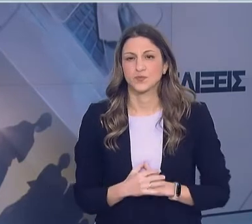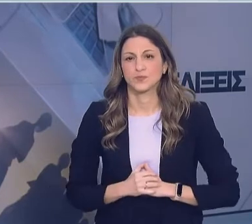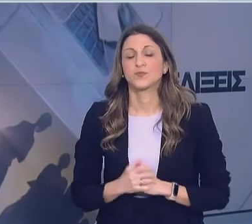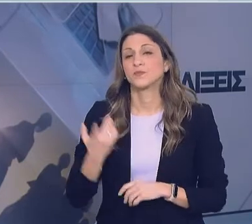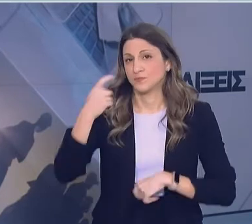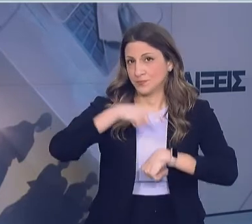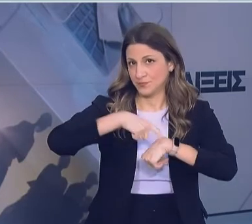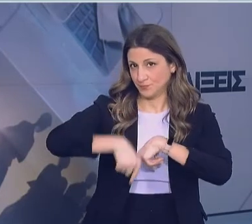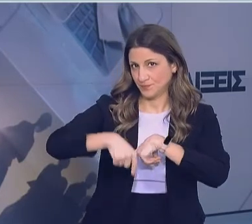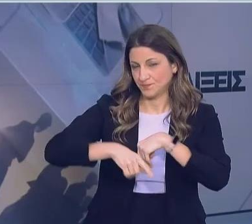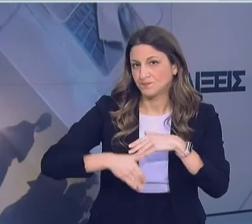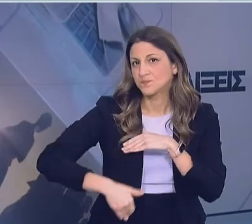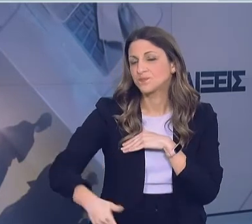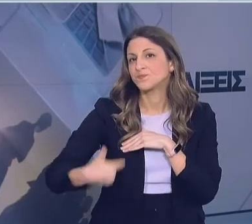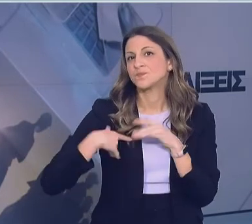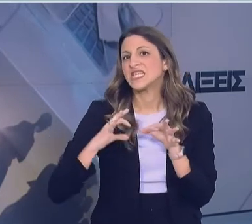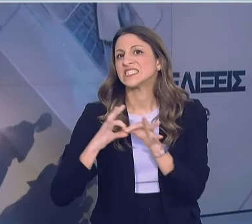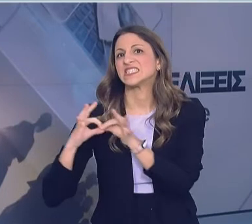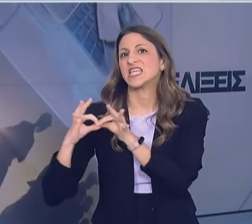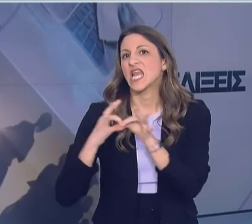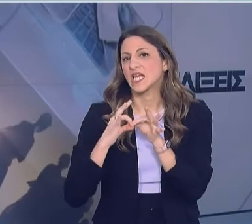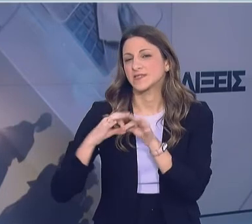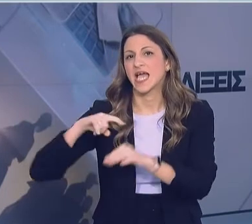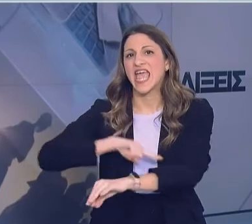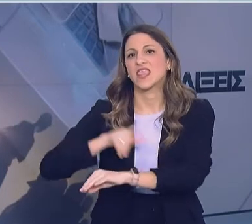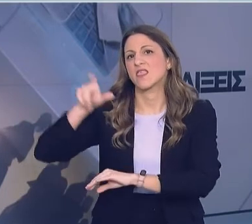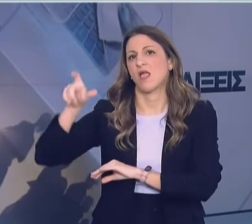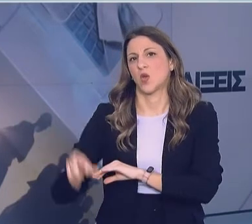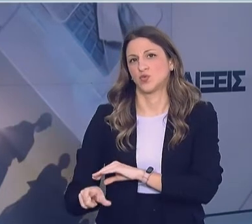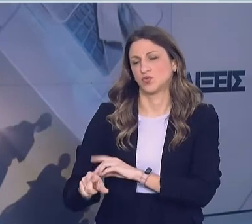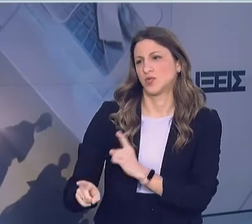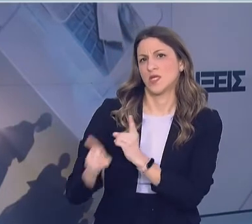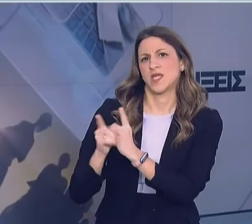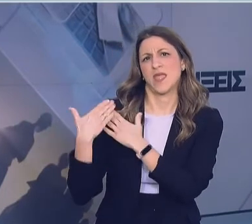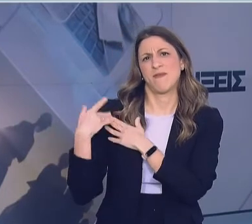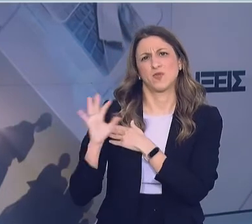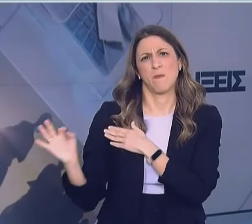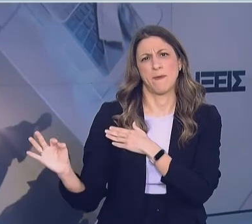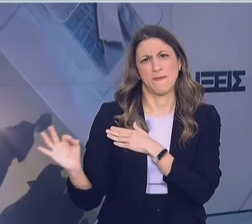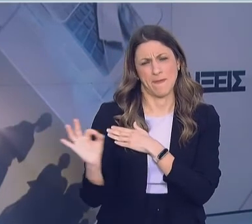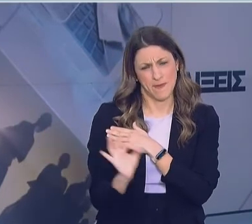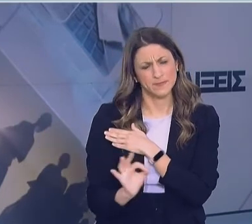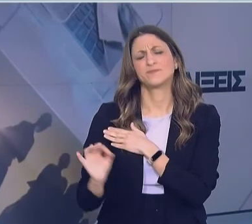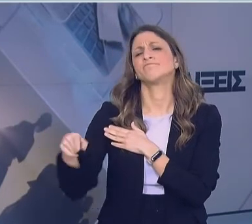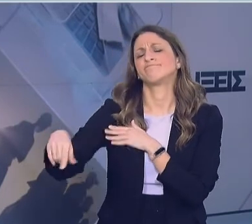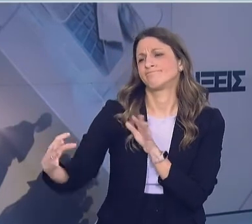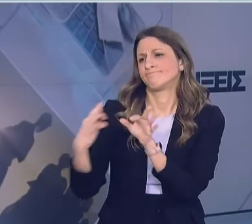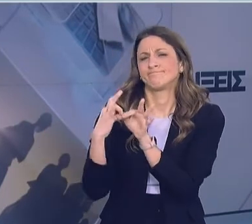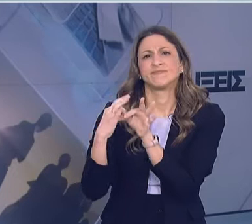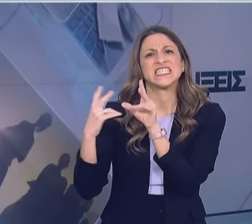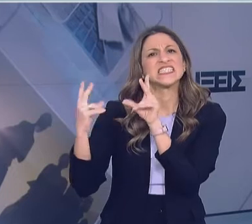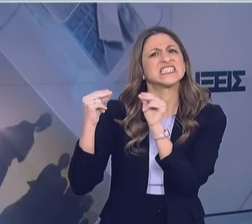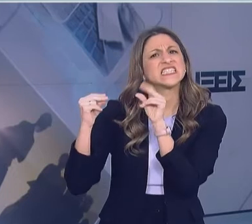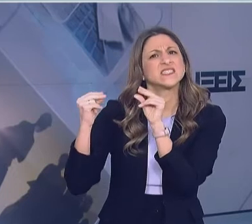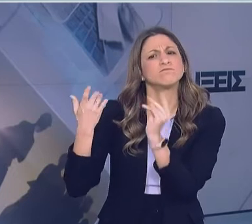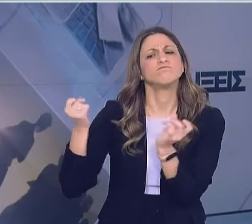Σήμερα, σε συνεργασία με ιατρό-λοιμοξιολόγο της Επιτροπής και την Ελληνική Εταιρεία Ιατρικής Εργασίας, συζητήθηκαν